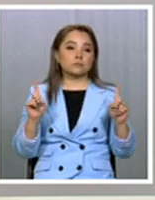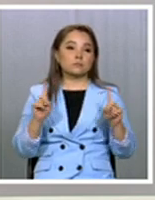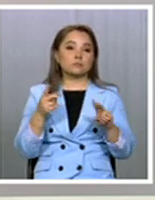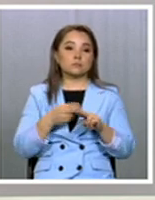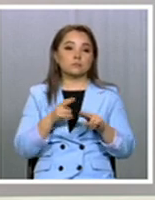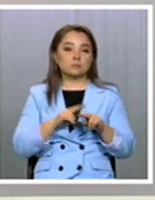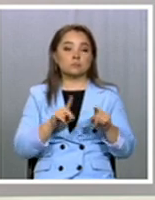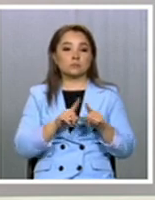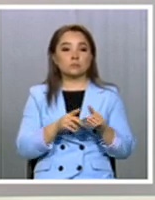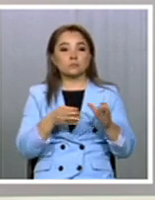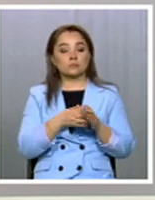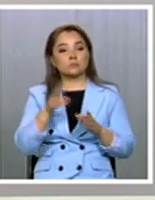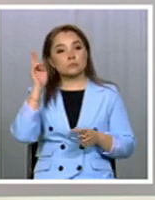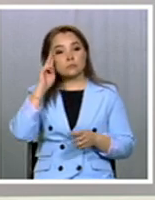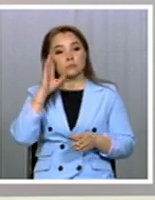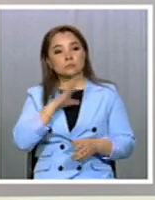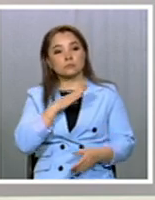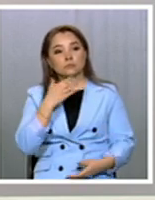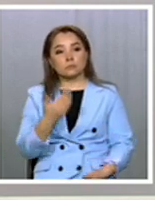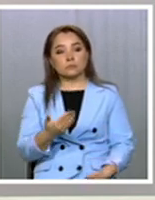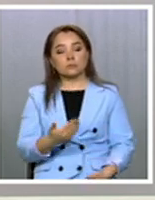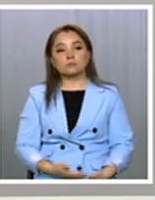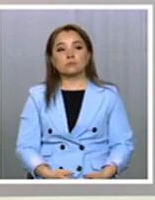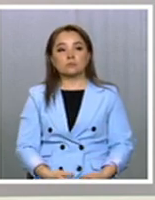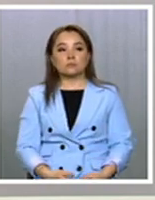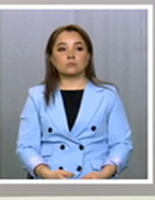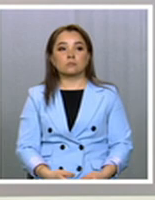түрлерін жіктеуді үйрендік.